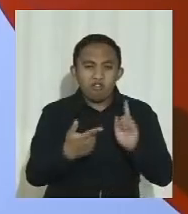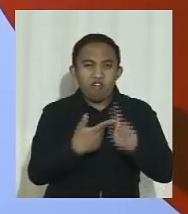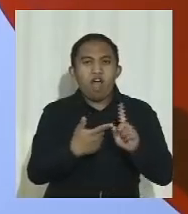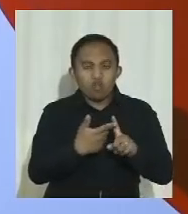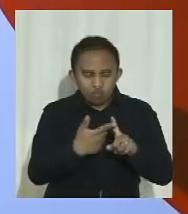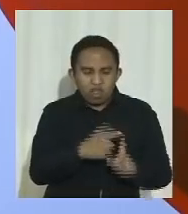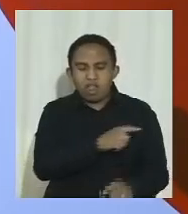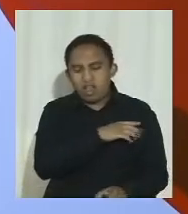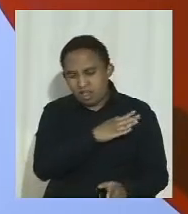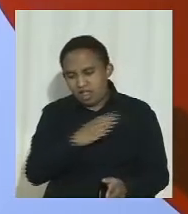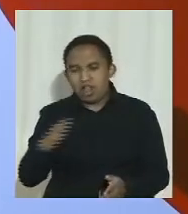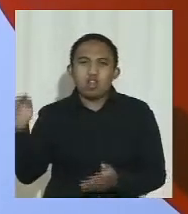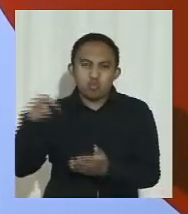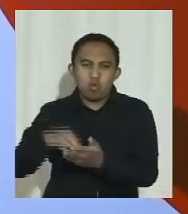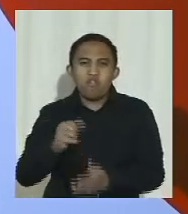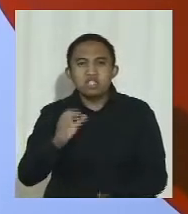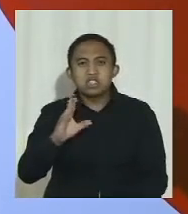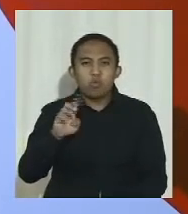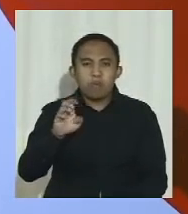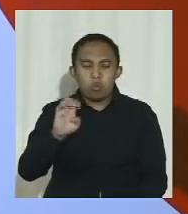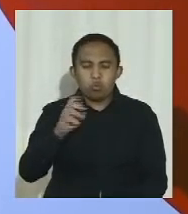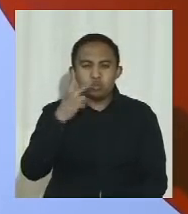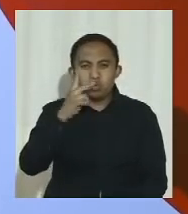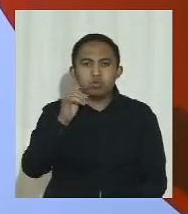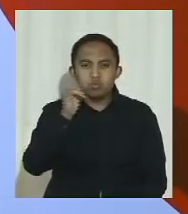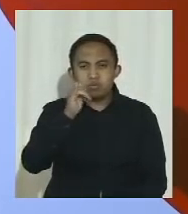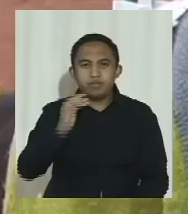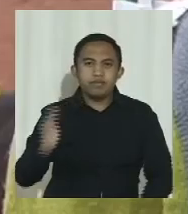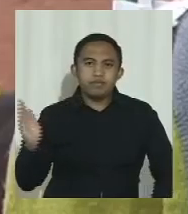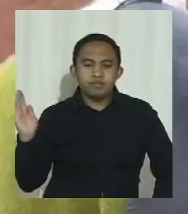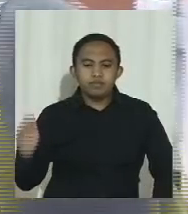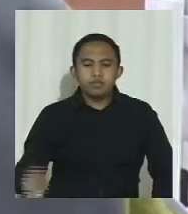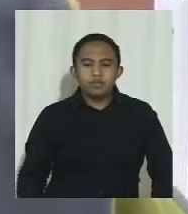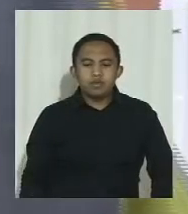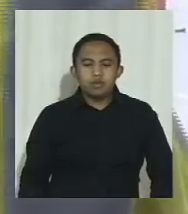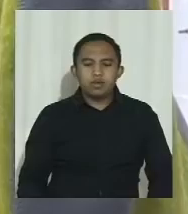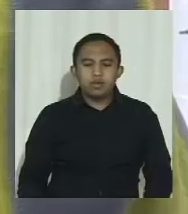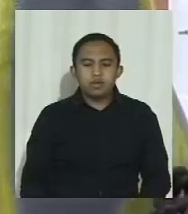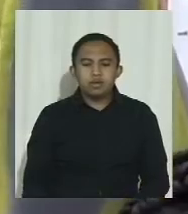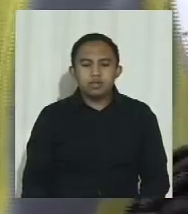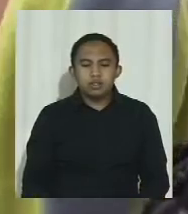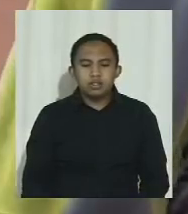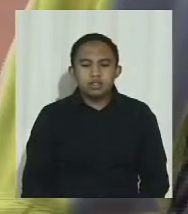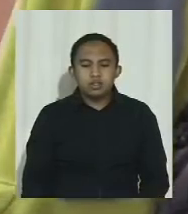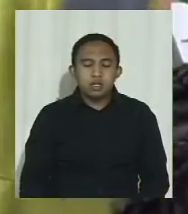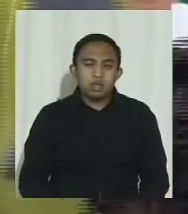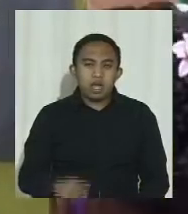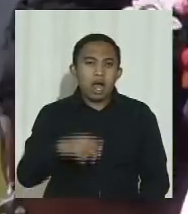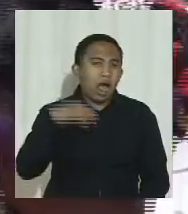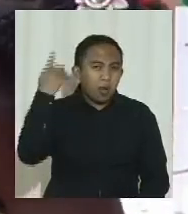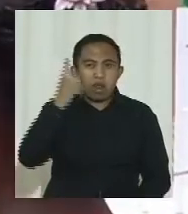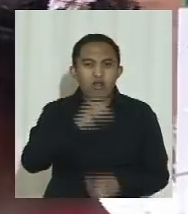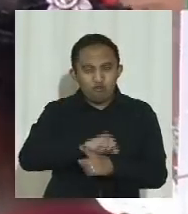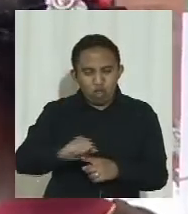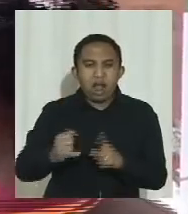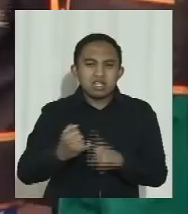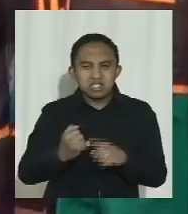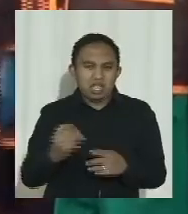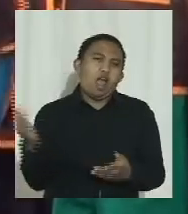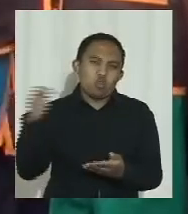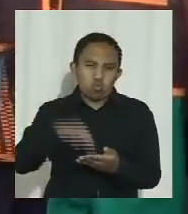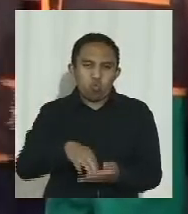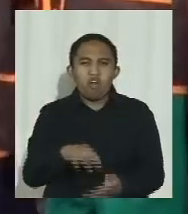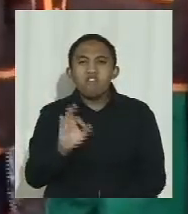hatongavana izay CPE izay. Babi Stefana sy Jelson Randriamparany. Irai volana katroka sisa dia giadona ny datim-panadinana